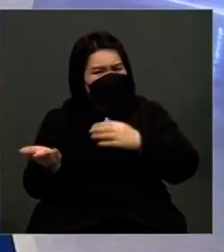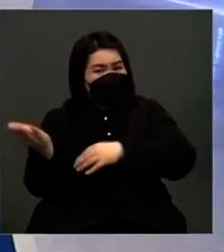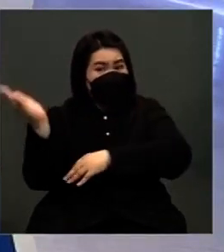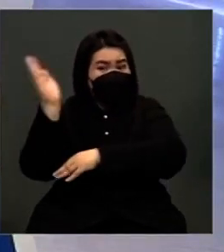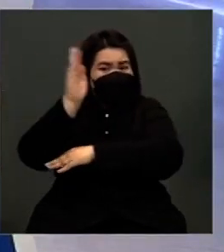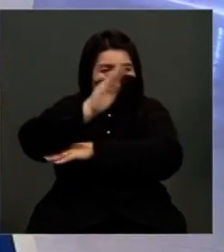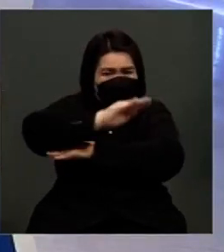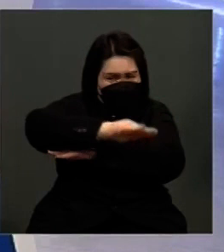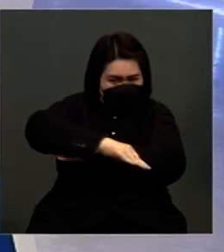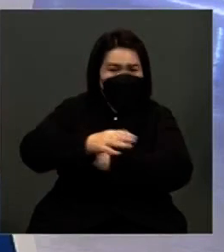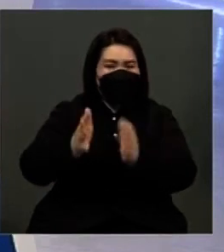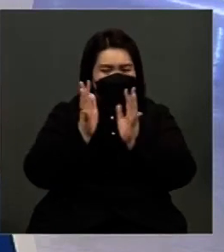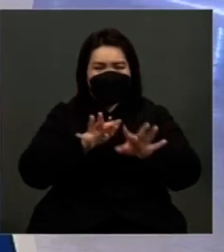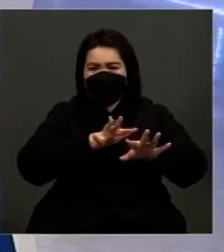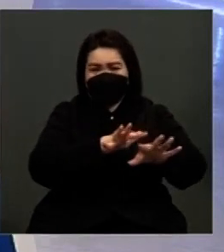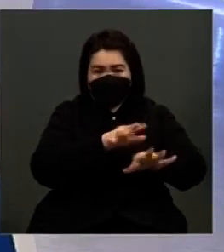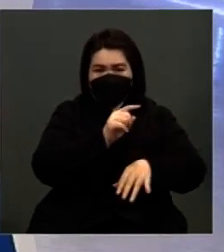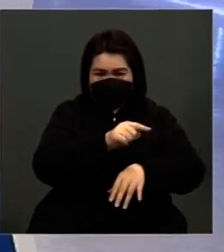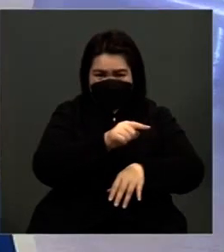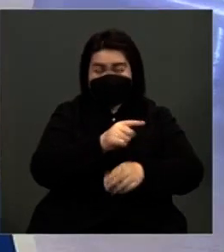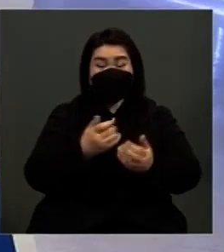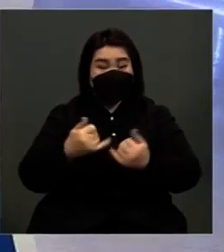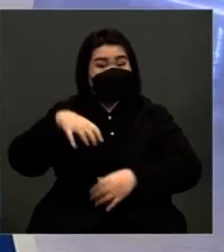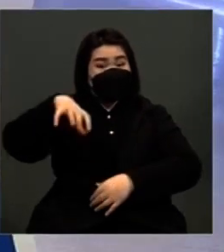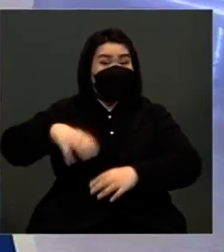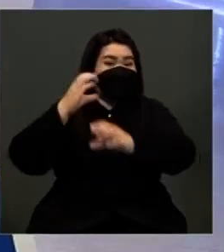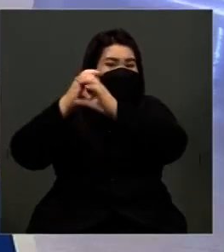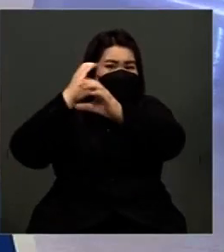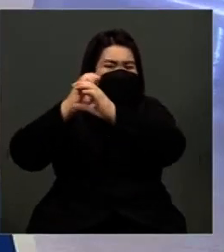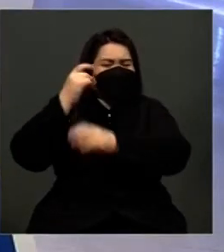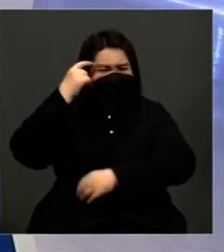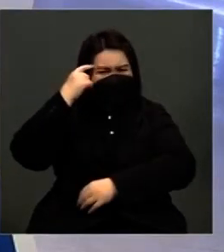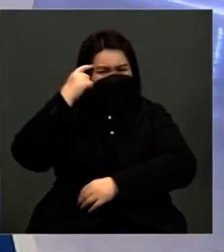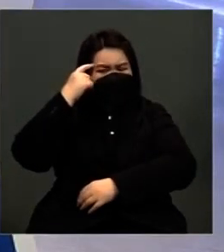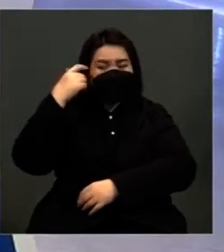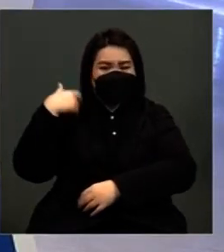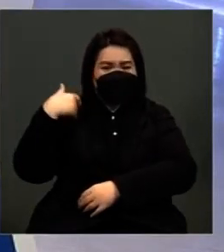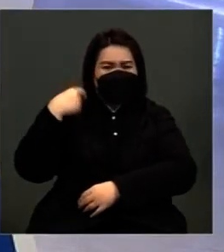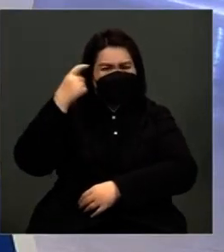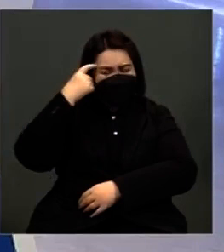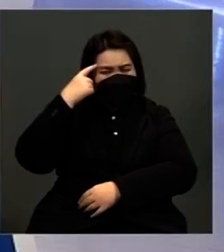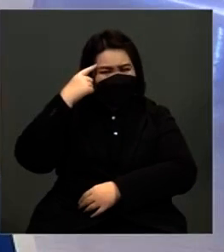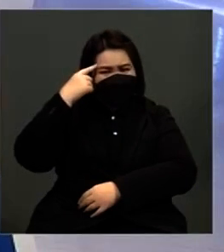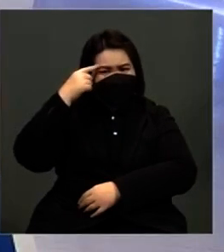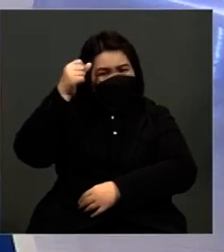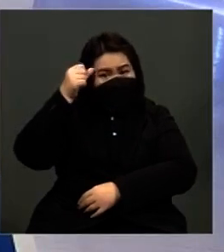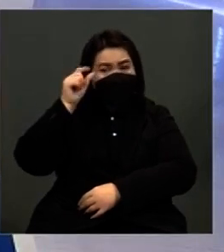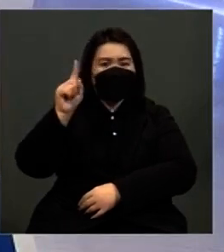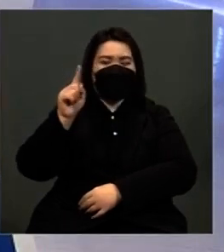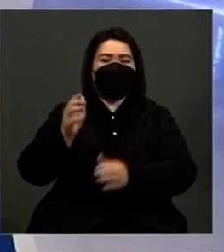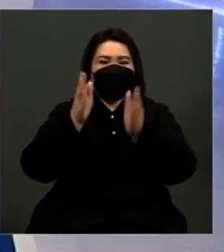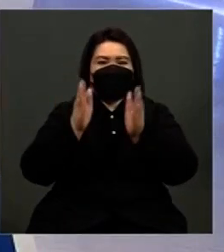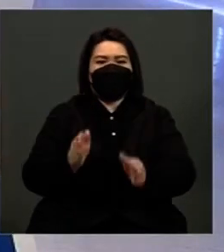ริการกันเยอะทีเดียวอย่างการเดินทางบขส.เนี่ยเขาก็มีการคาดการณ์เหมือนกันนะว่าวันนี้น่าจะมีผู้ใช้บริการสักประมาณ 40,000 ค